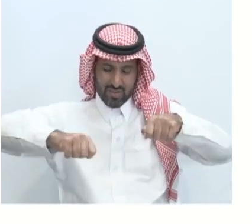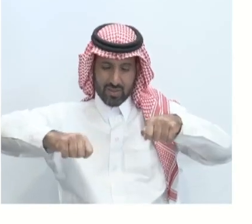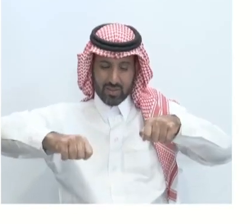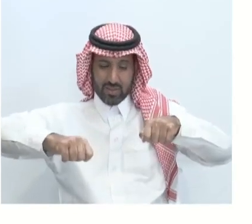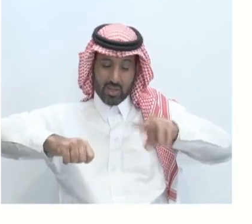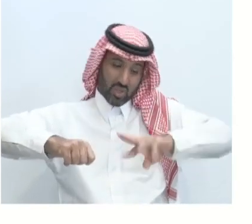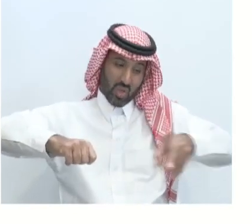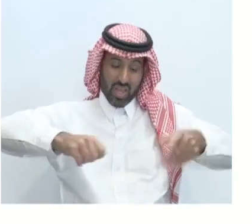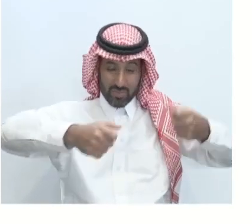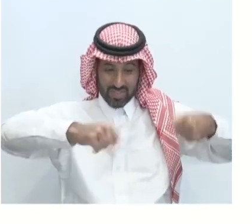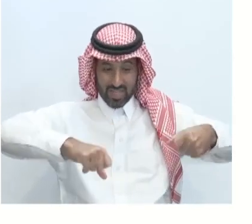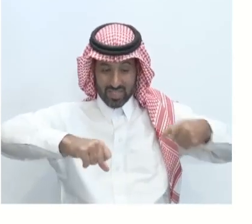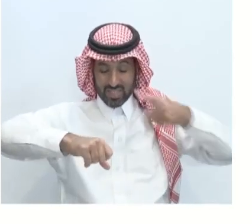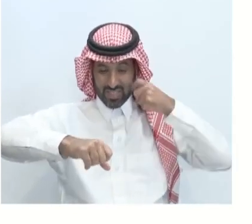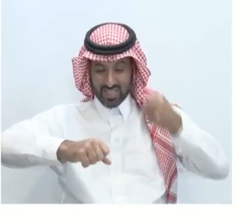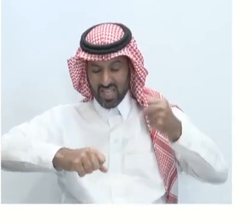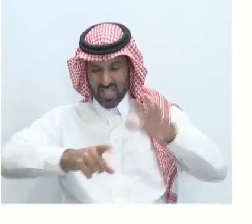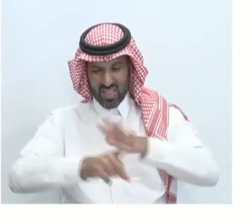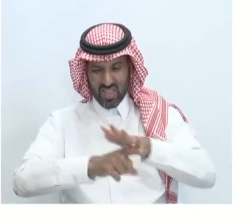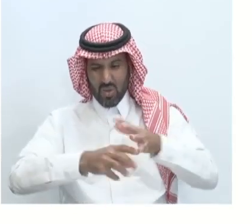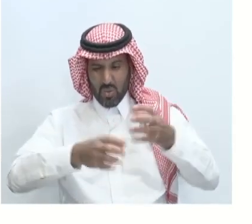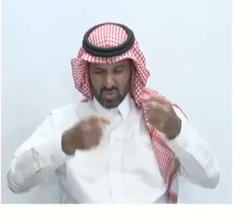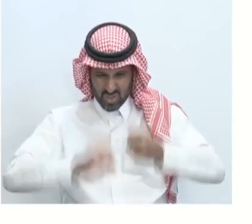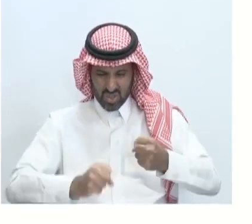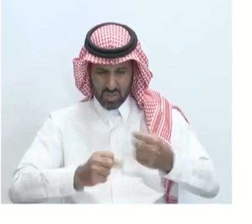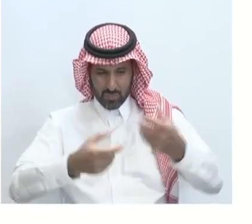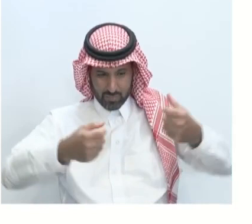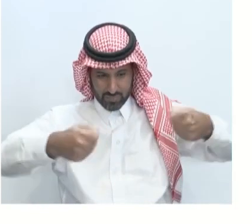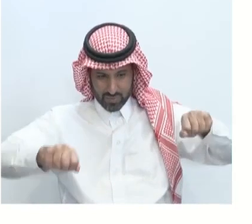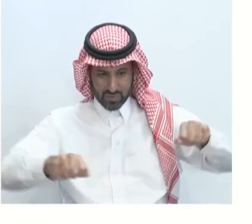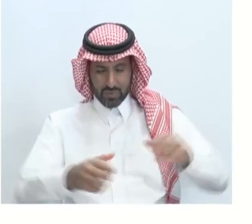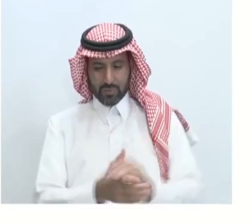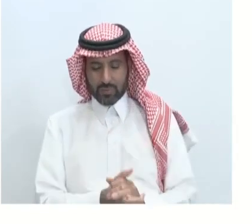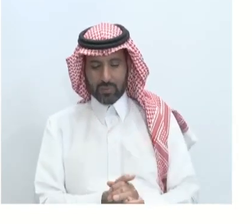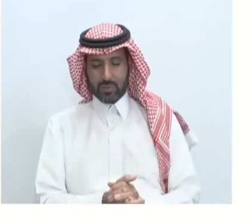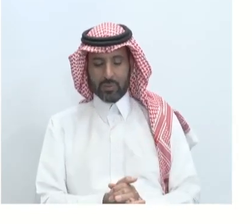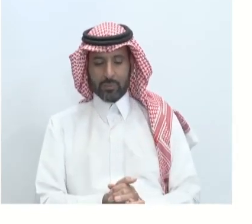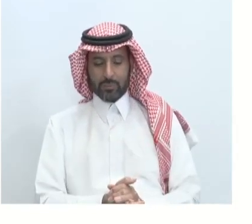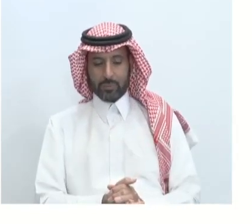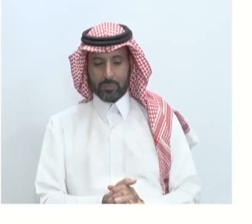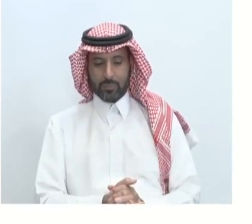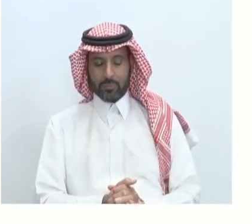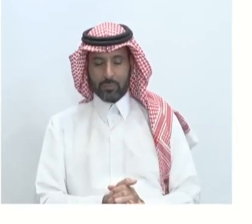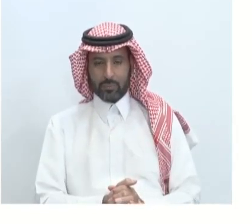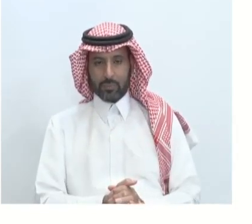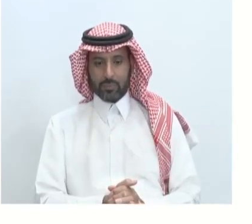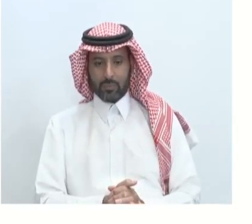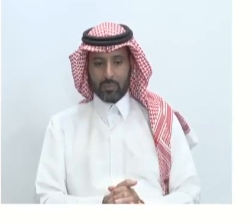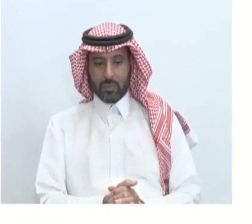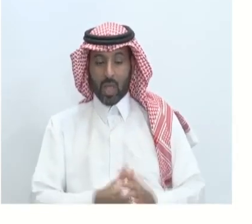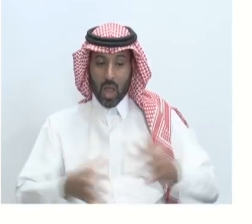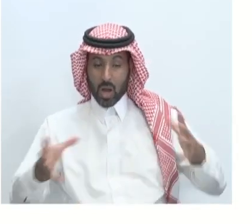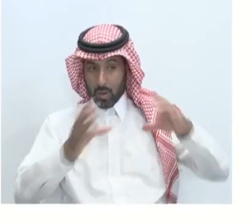وتغير الشكل تحت تاثير وزنها الكبير ولهذا السبب فان اكبر